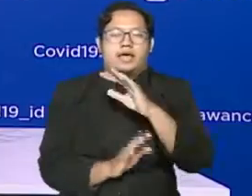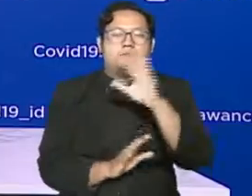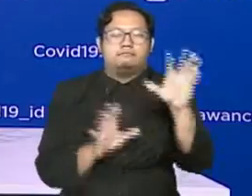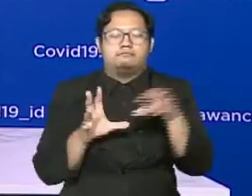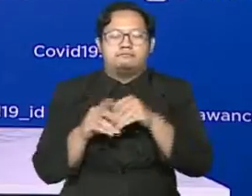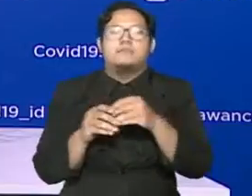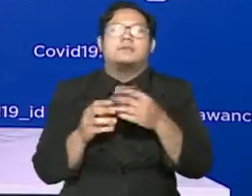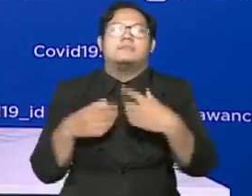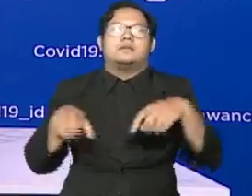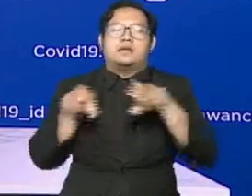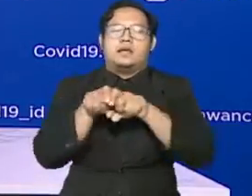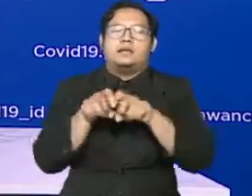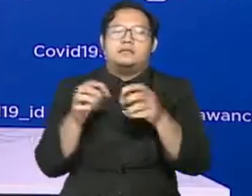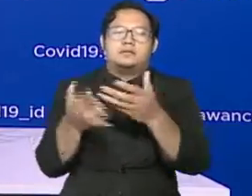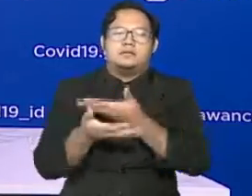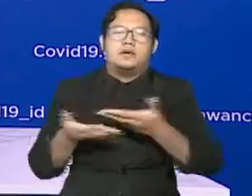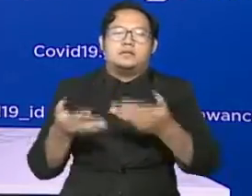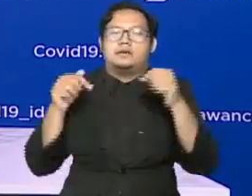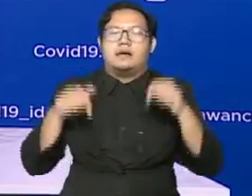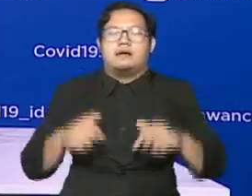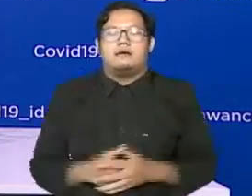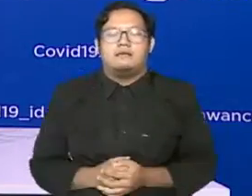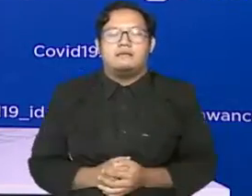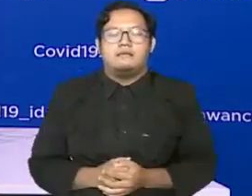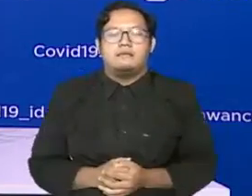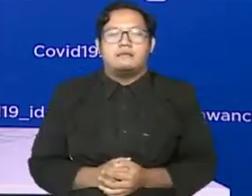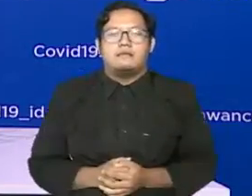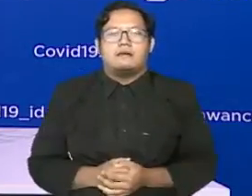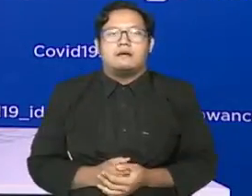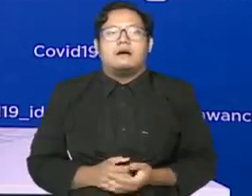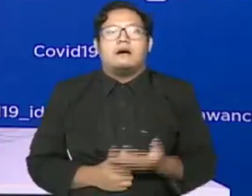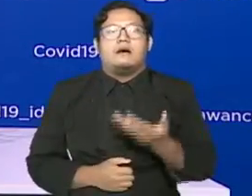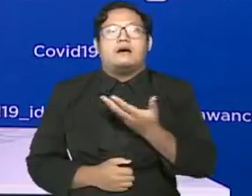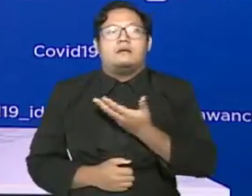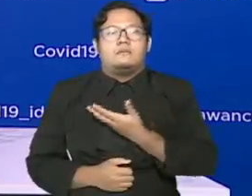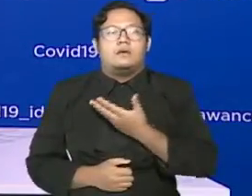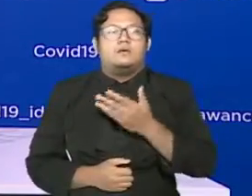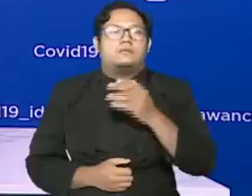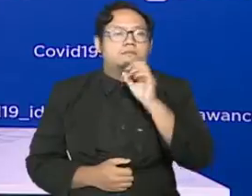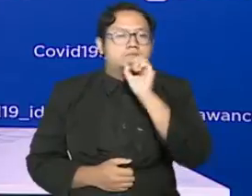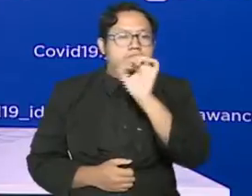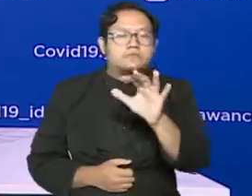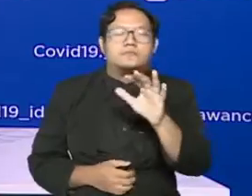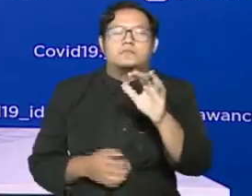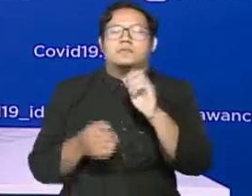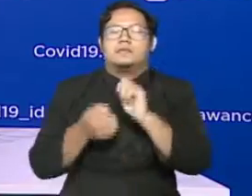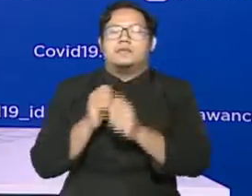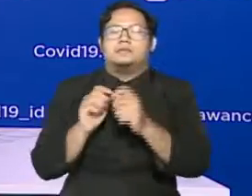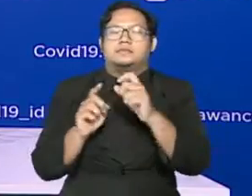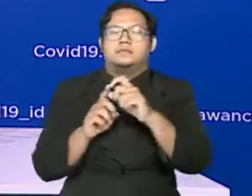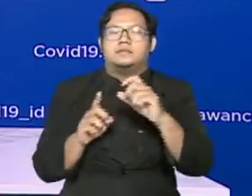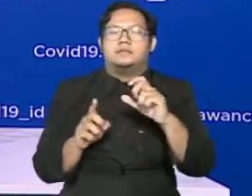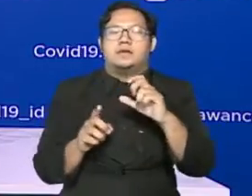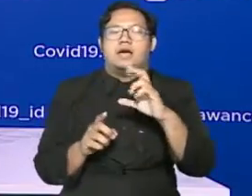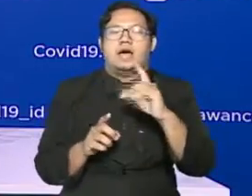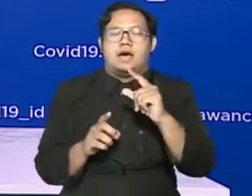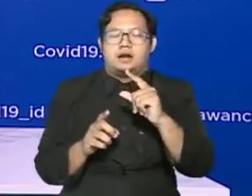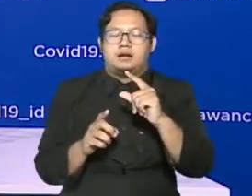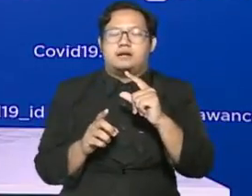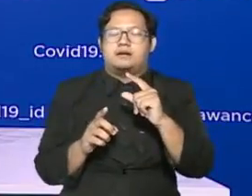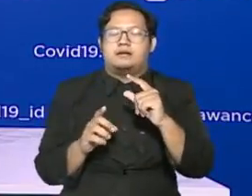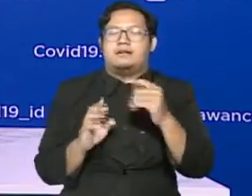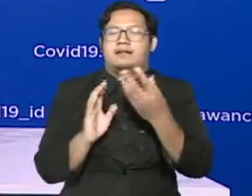kondisi saat ini perlu saya tekan ini hasil pemeriksaan arti PCR dengan menggunakan besaran tarif tertinggi